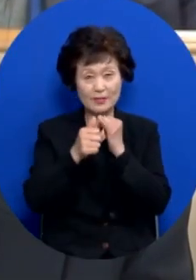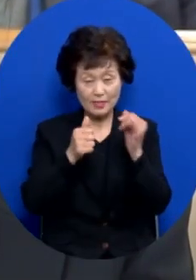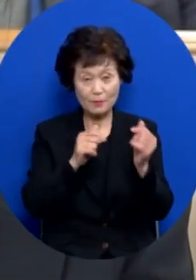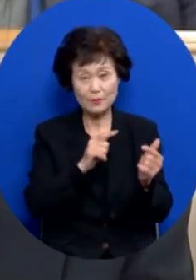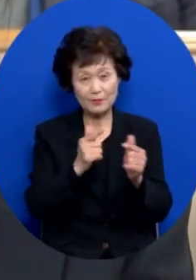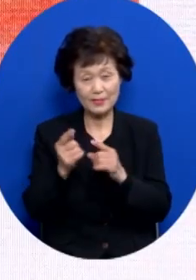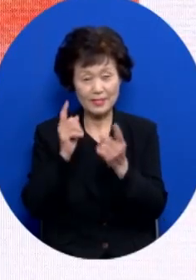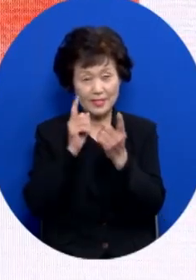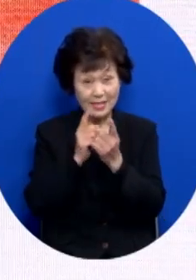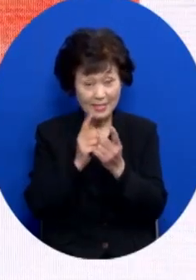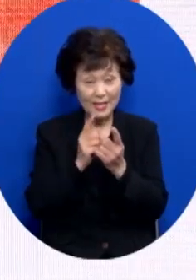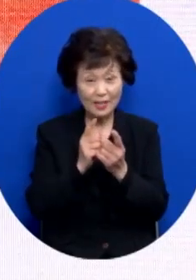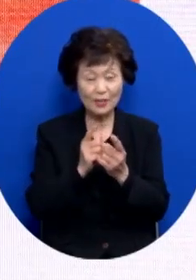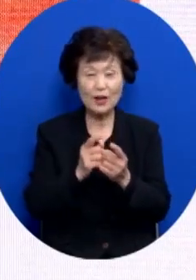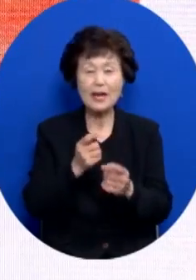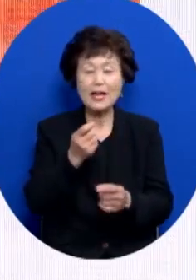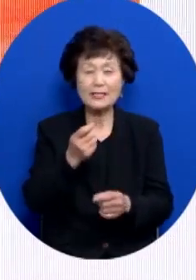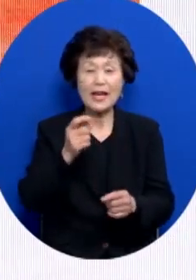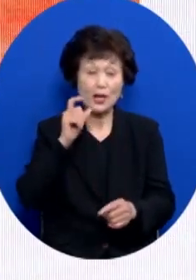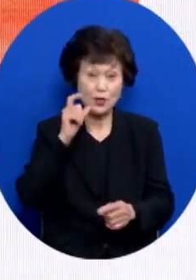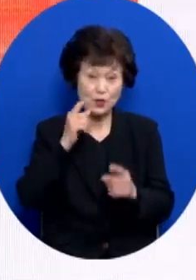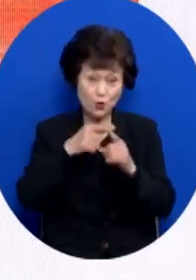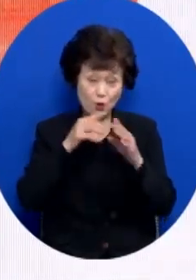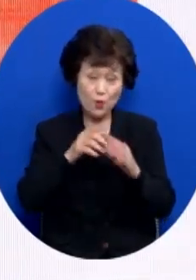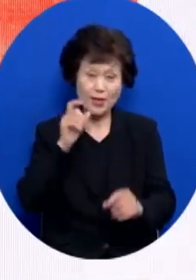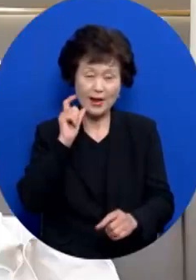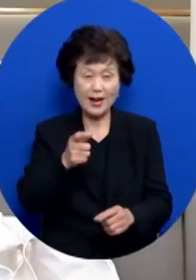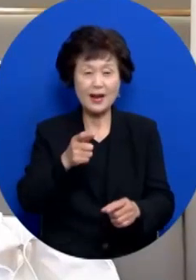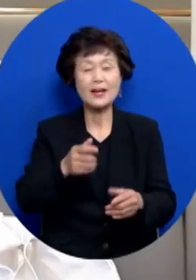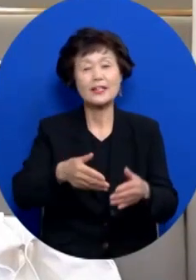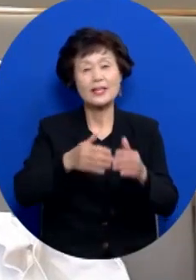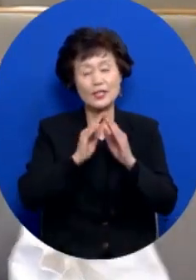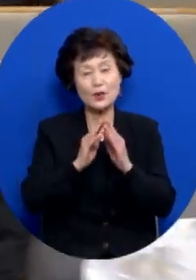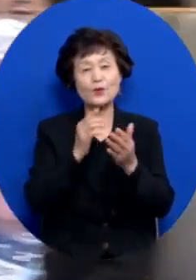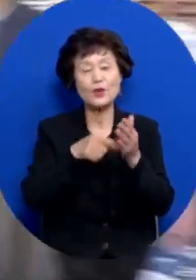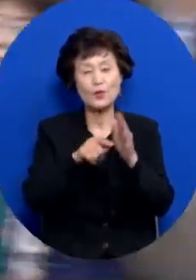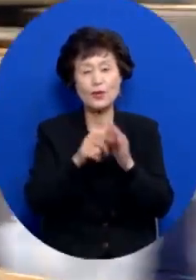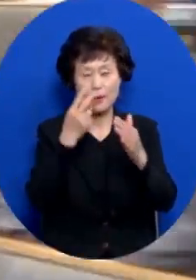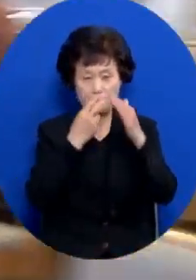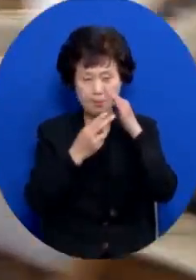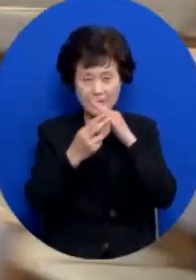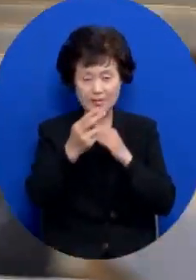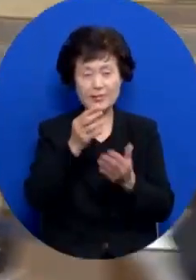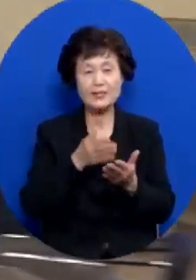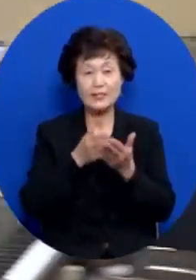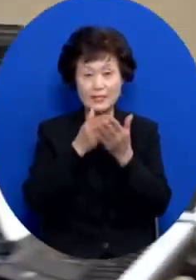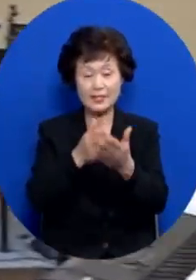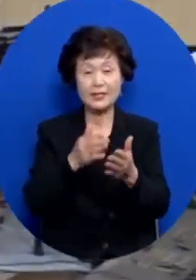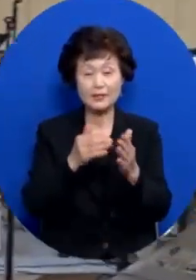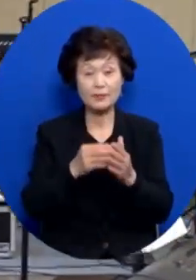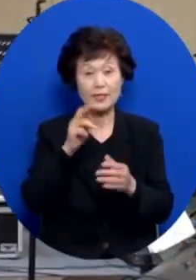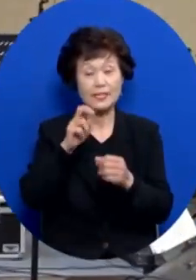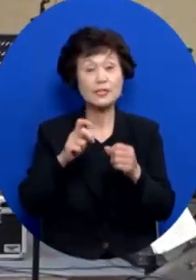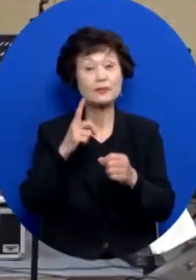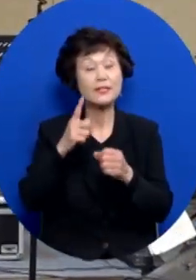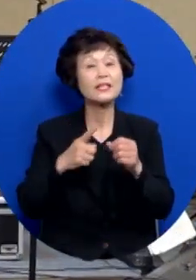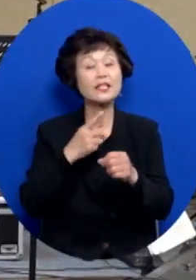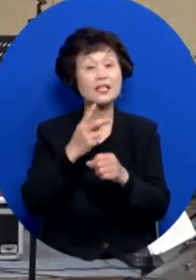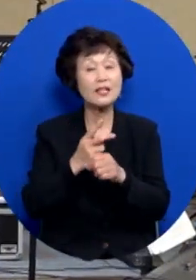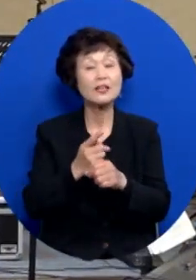교회를 세우기 위한 방안과 비전을 제시했습니다. 김 목사는 21년 전 교회를